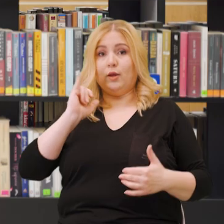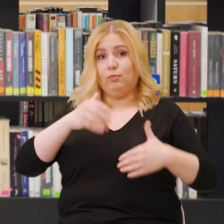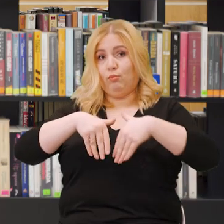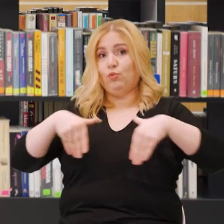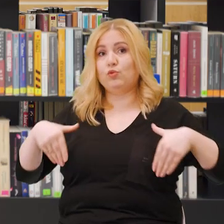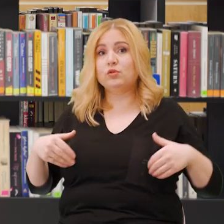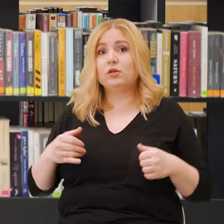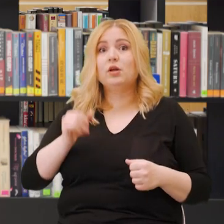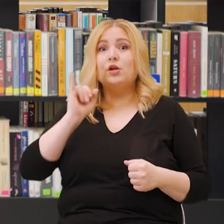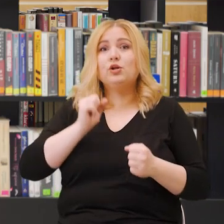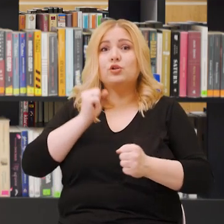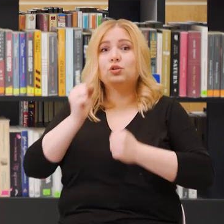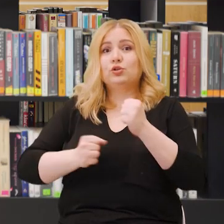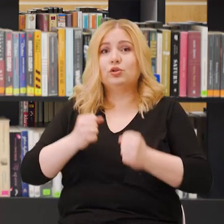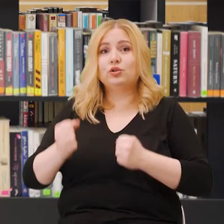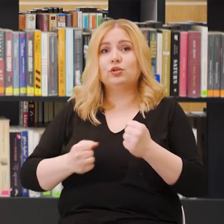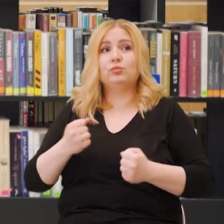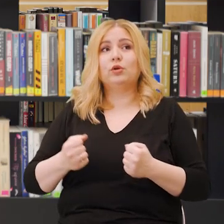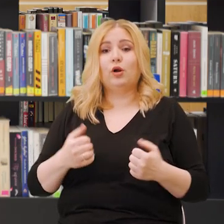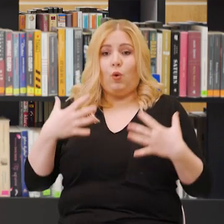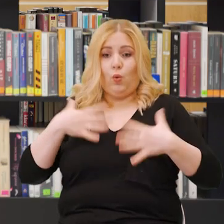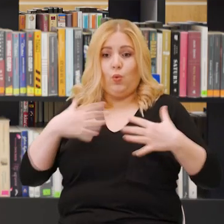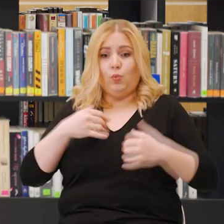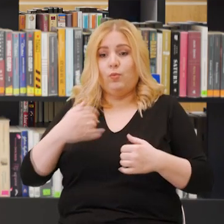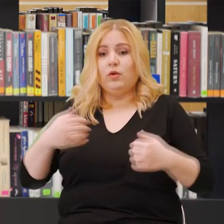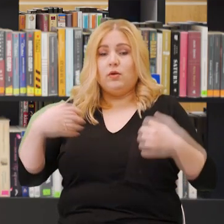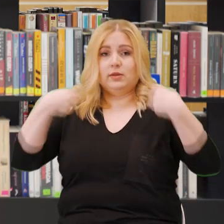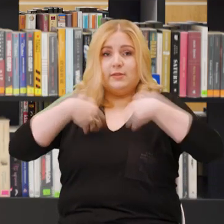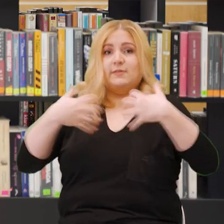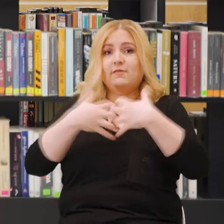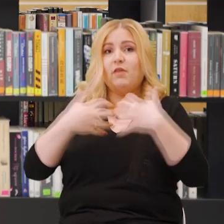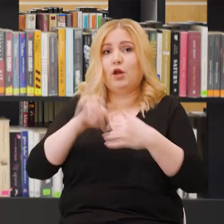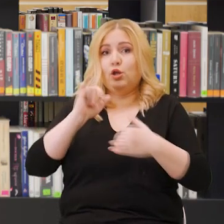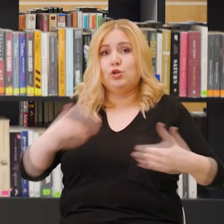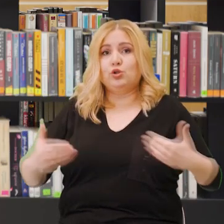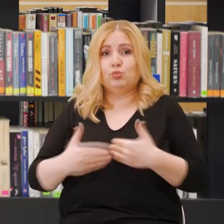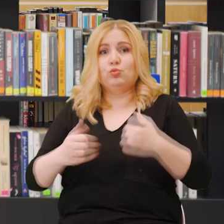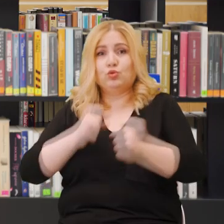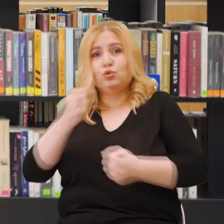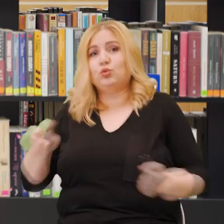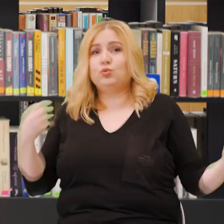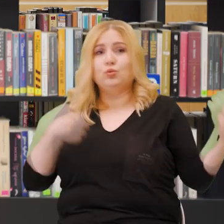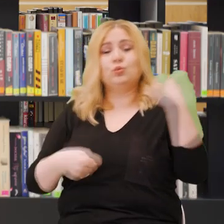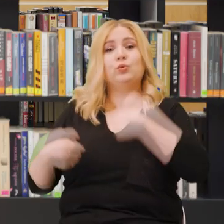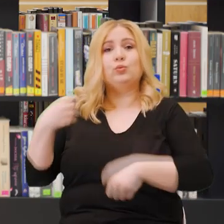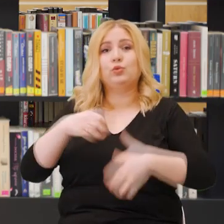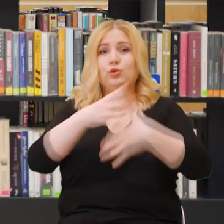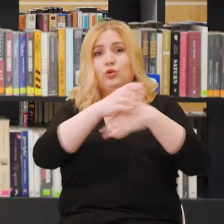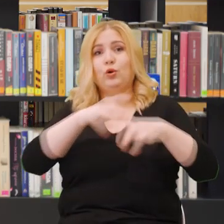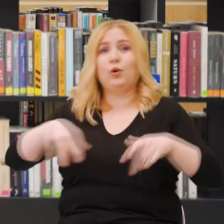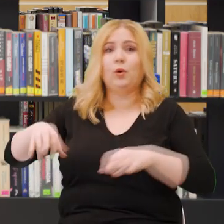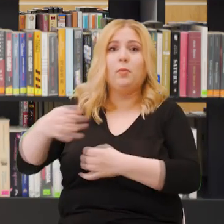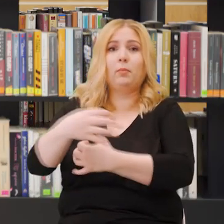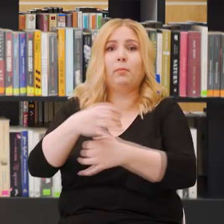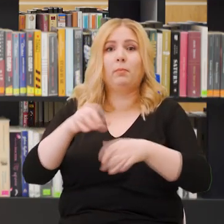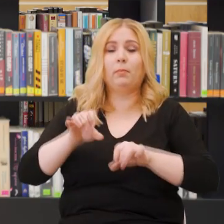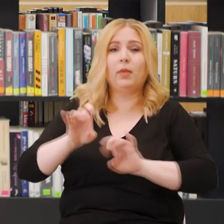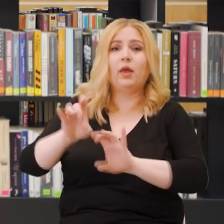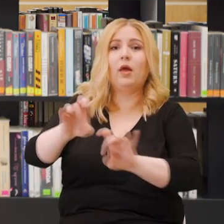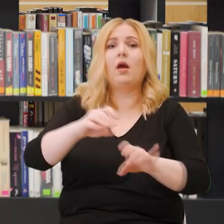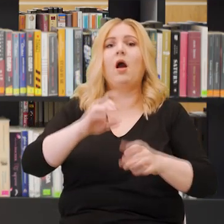biustonosz, zanim latającymi z pośpiechu rękami wdziała sweterek i spódnicę i zbiegła po schodach na łeb, na szyję,